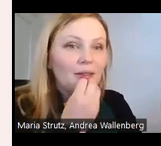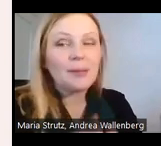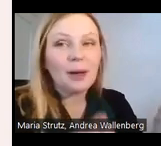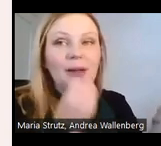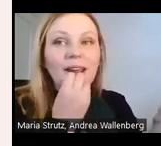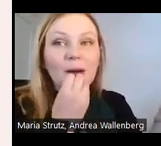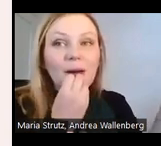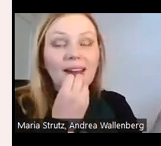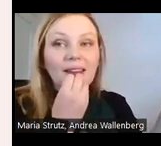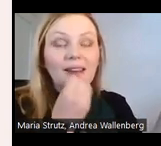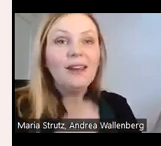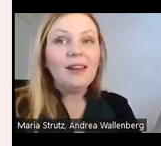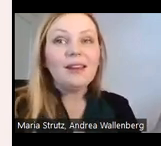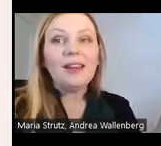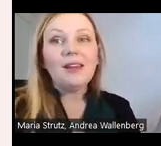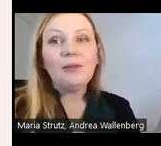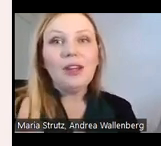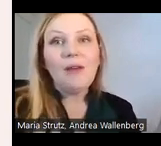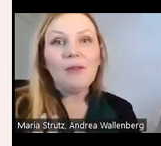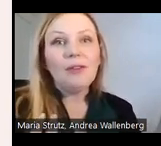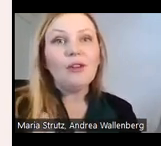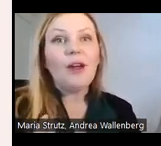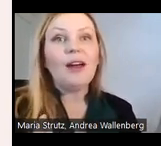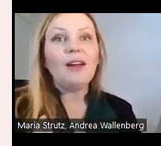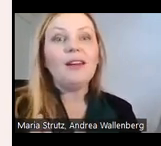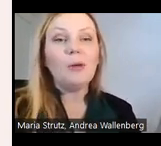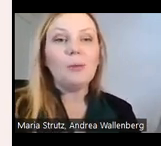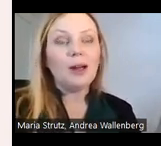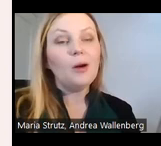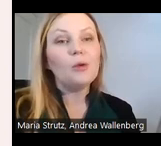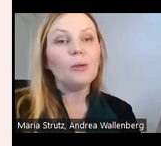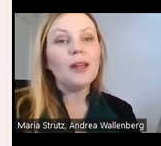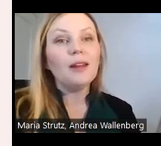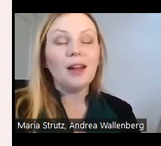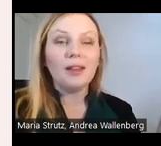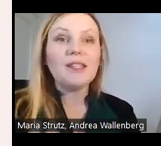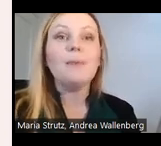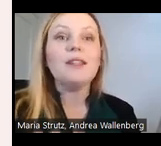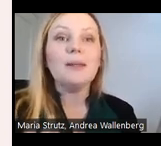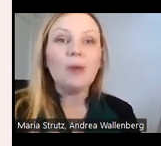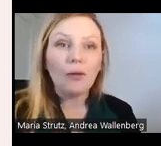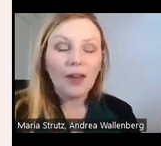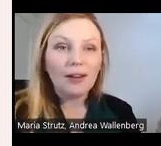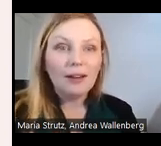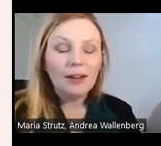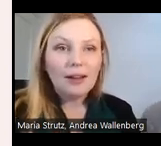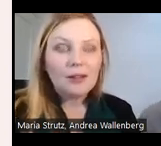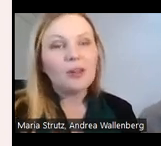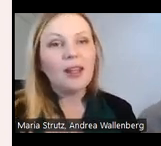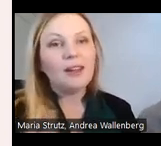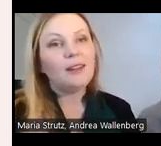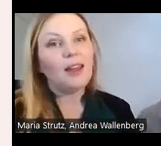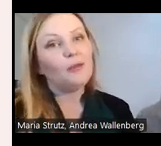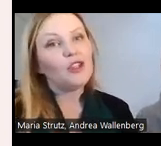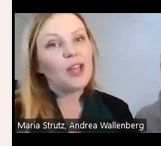äta. Fast det är bara i pil en gång, äta. Vi använder ju det här i kombination med att vi samtidigt pratar.